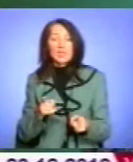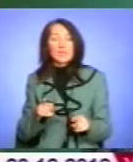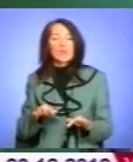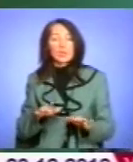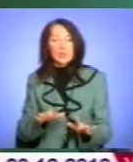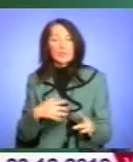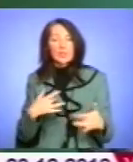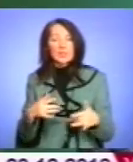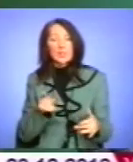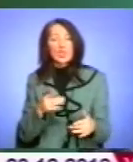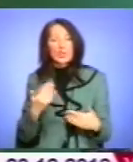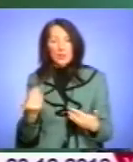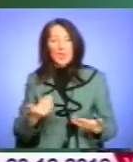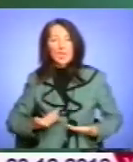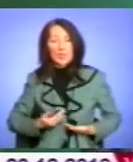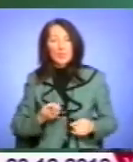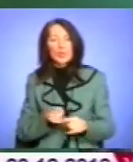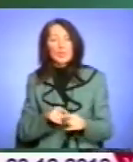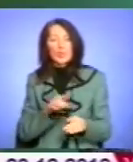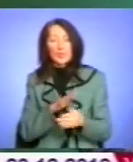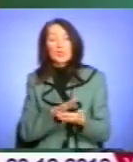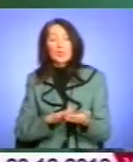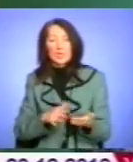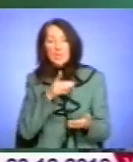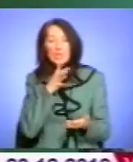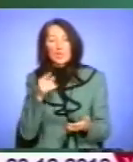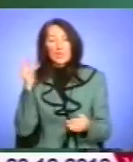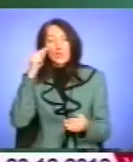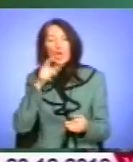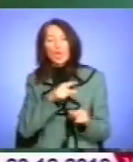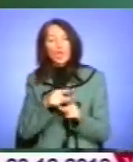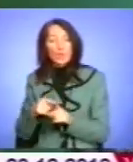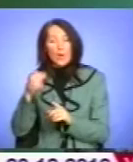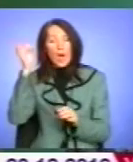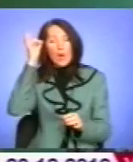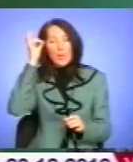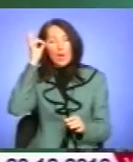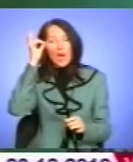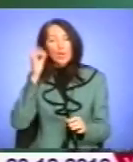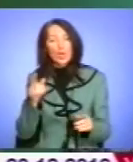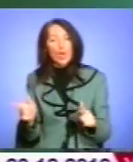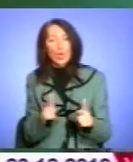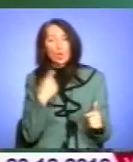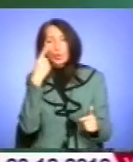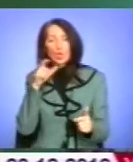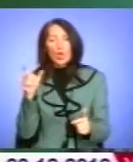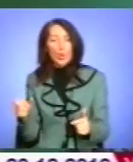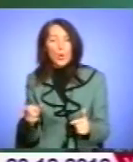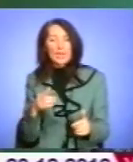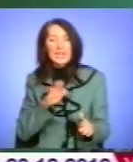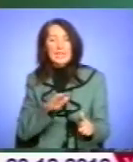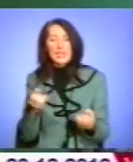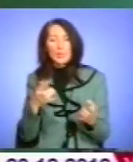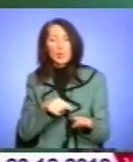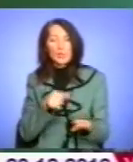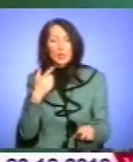те, що вони цим живуть тривалий час, що вони вивчають слова, пригадують, готують ролі. Діти просто відчувають